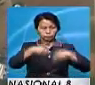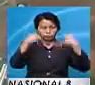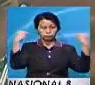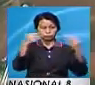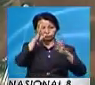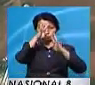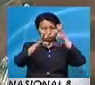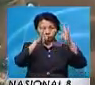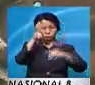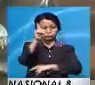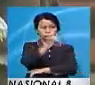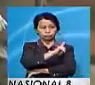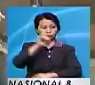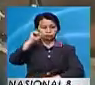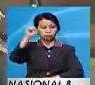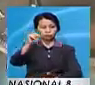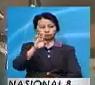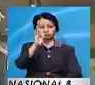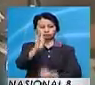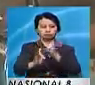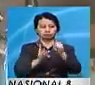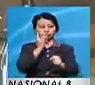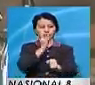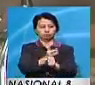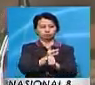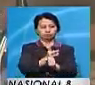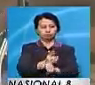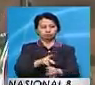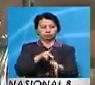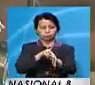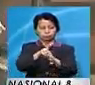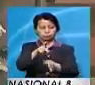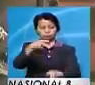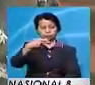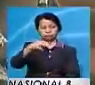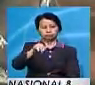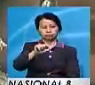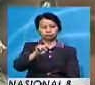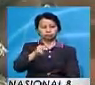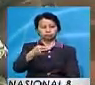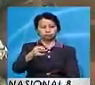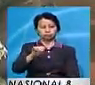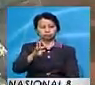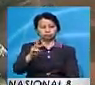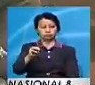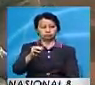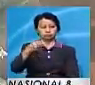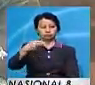pencipta logo Hari kebangsaan selama 8 tahun berturut-turut Profesor Hashim Hassan